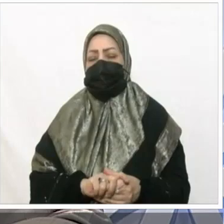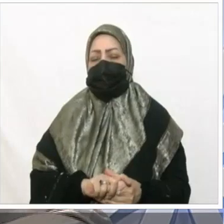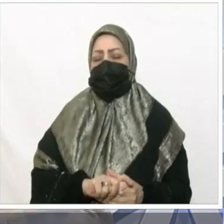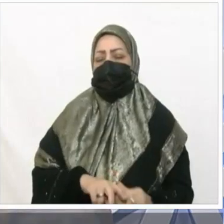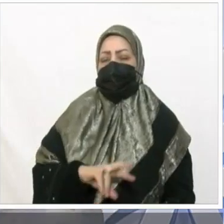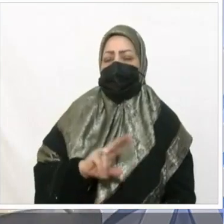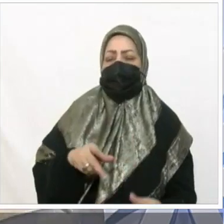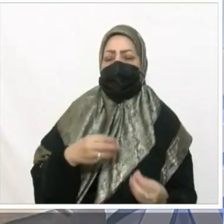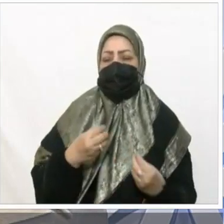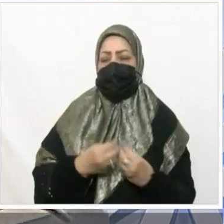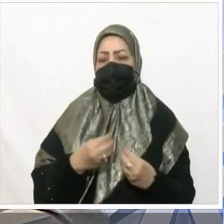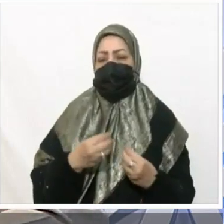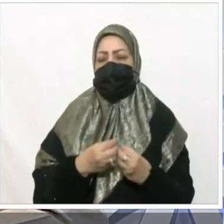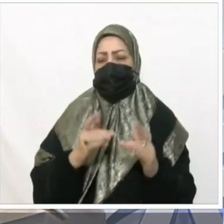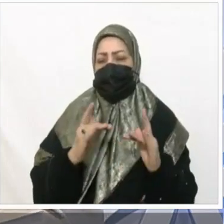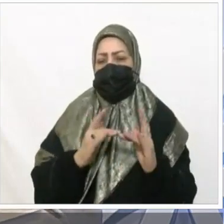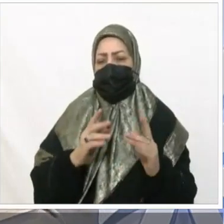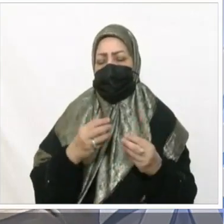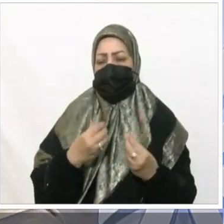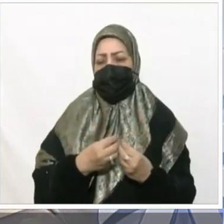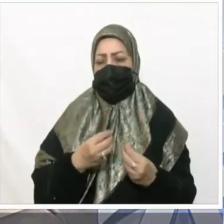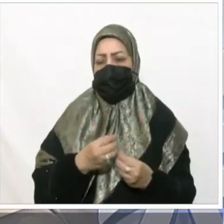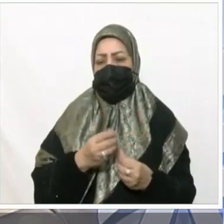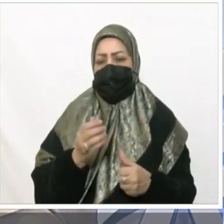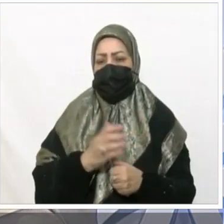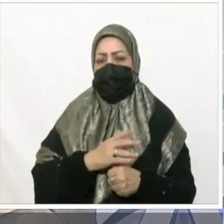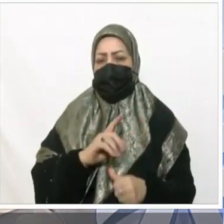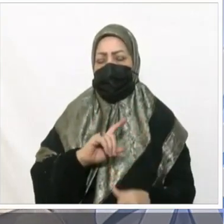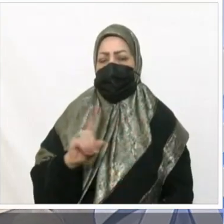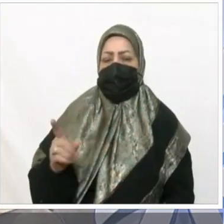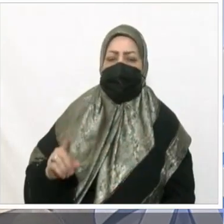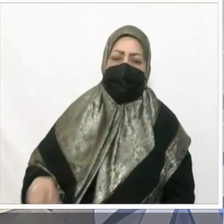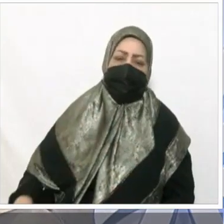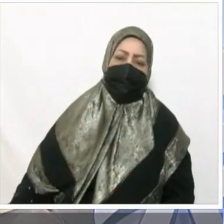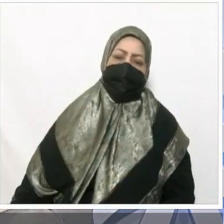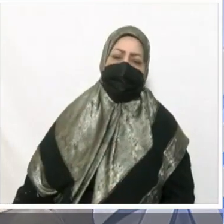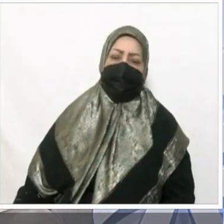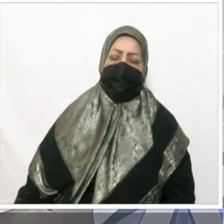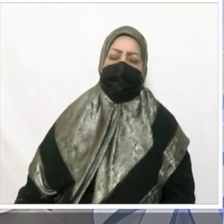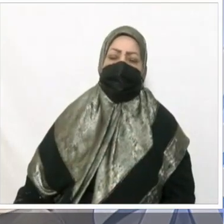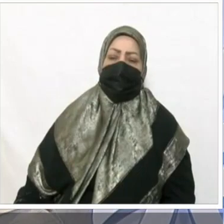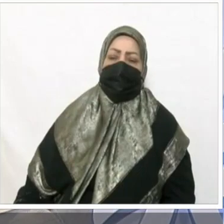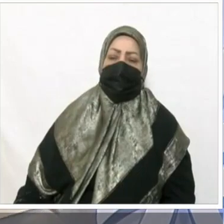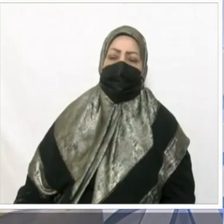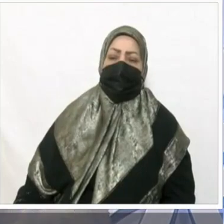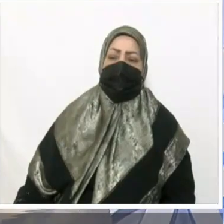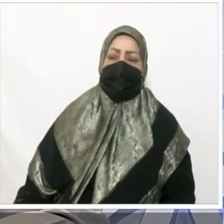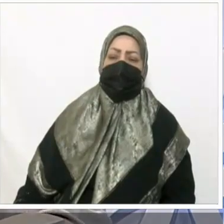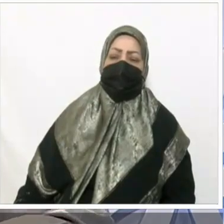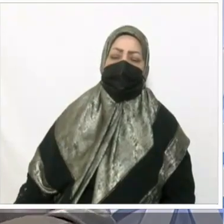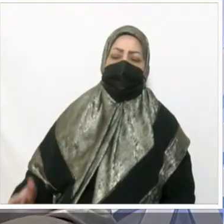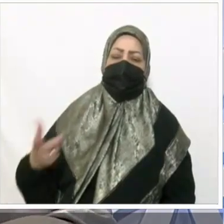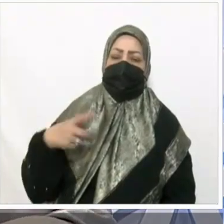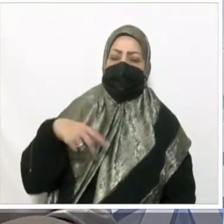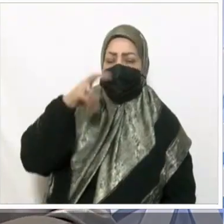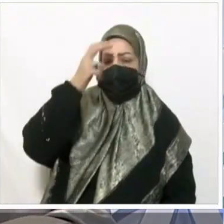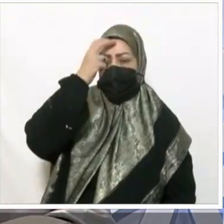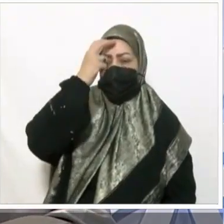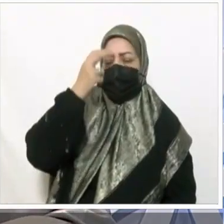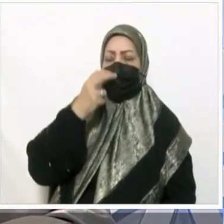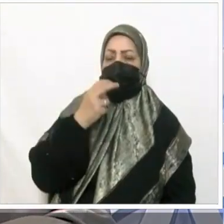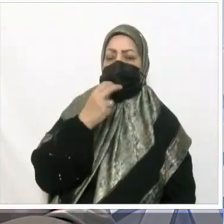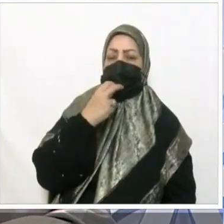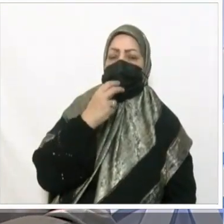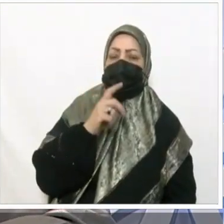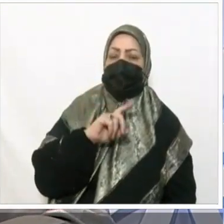الله. نصر والعزة والثبات لإخوتنا في غزة. اللهم آمين. العليم وبالشر والشر خير. اللهم آمين. تفضل يا يونس. اللي